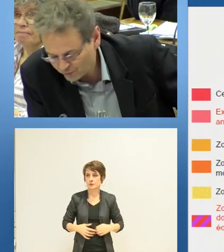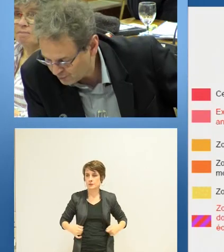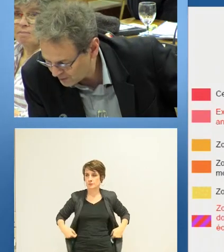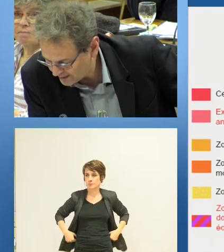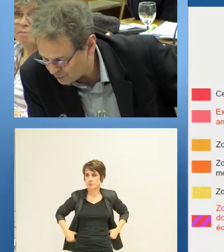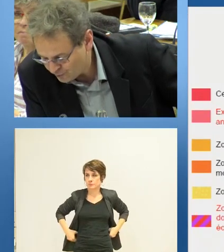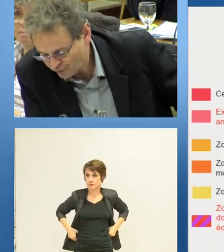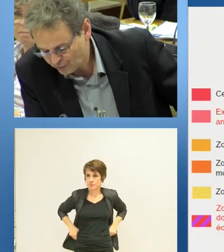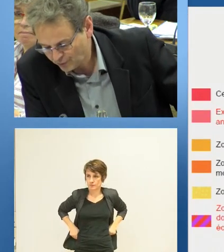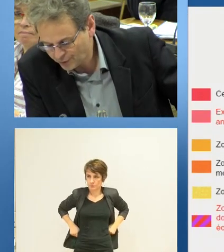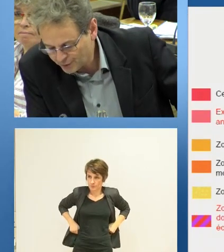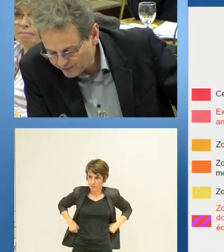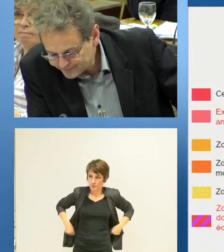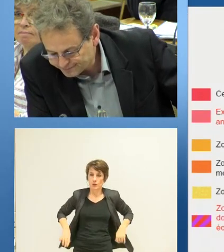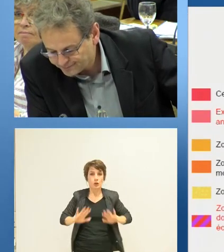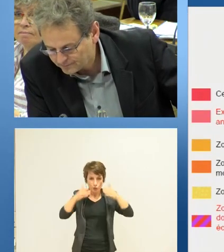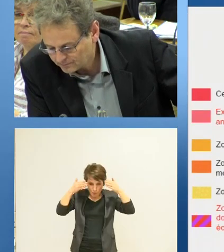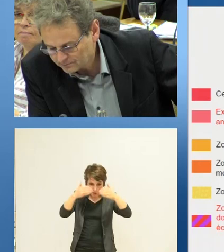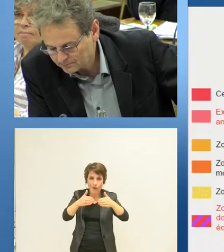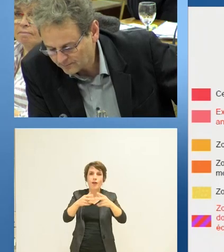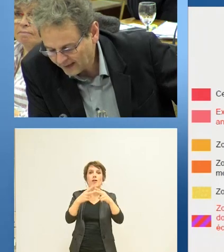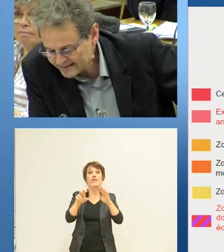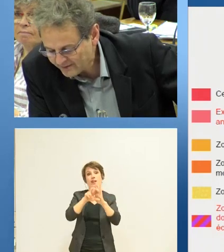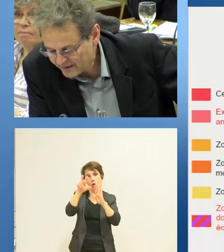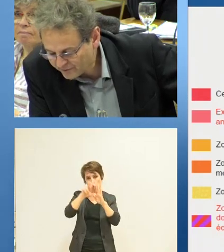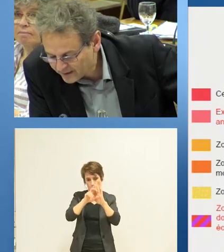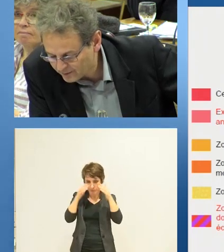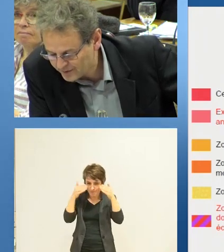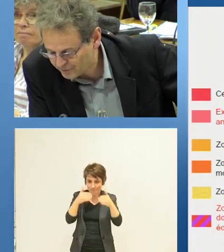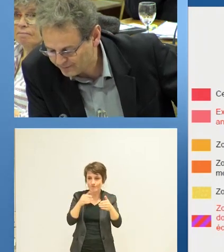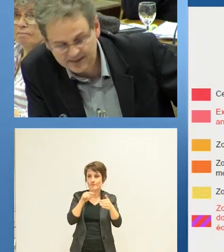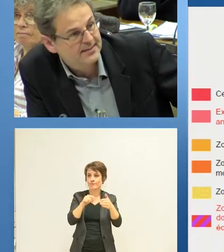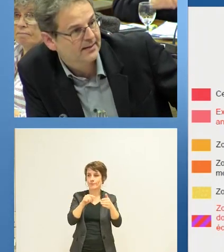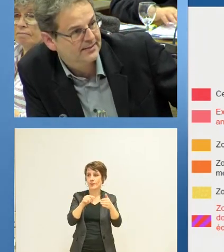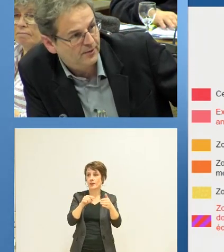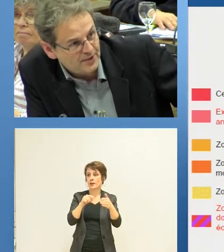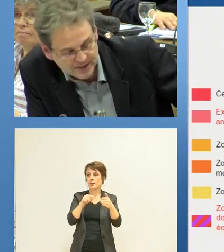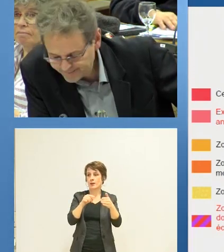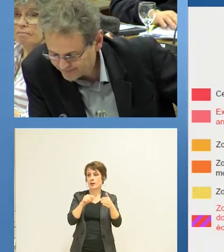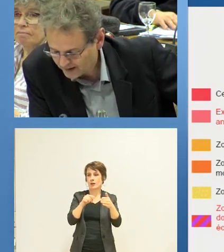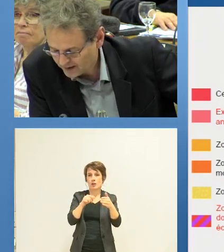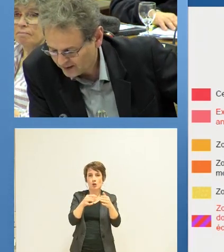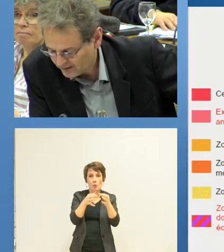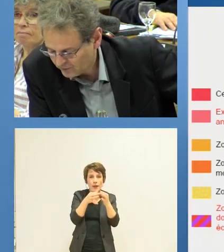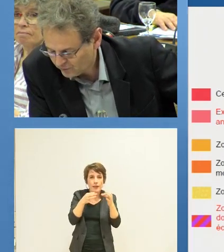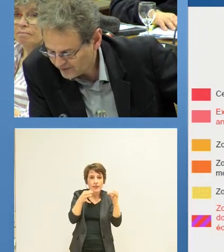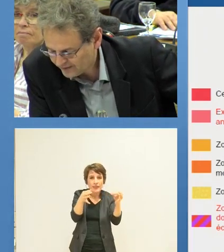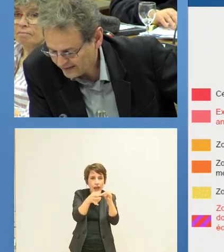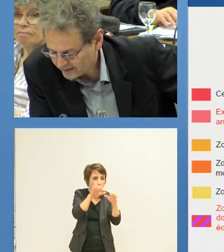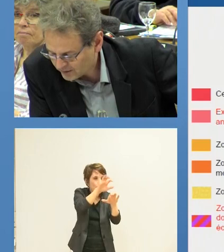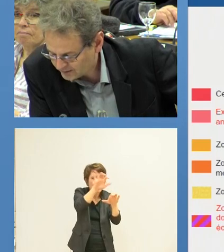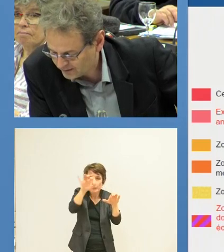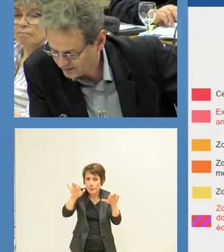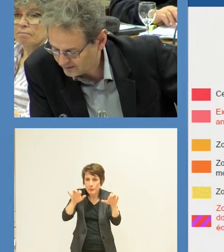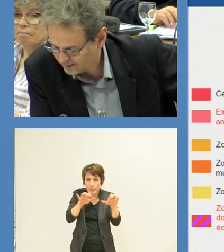zoom donc sur la commune de grenoble un travail fin au niveau des parcelles a été engagée donc vous avez